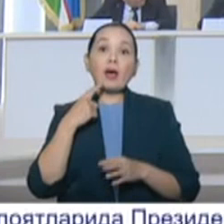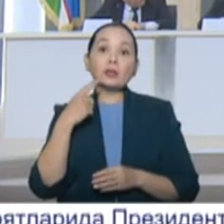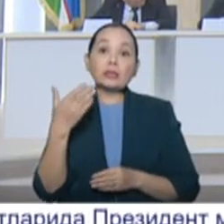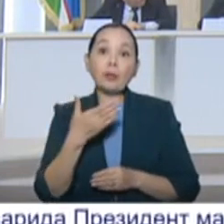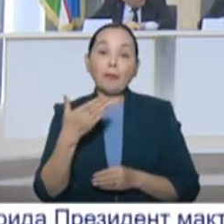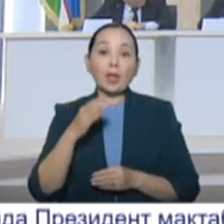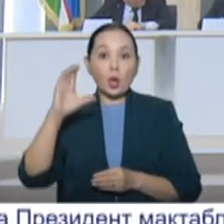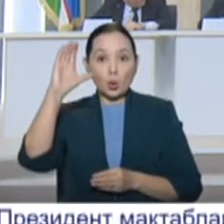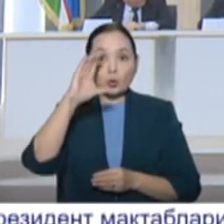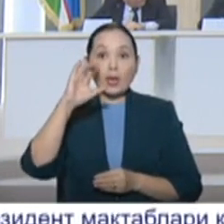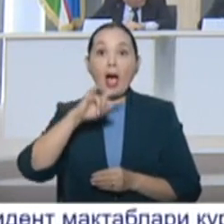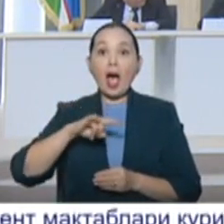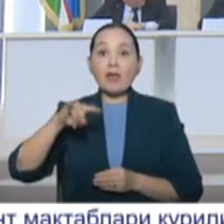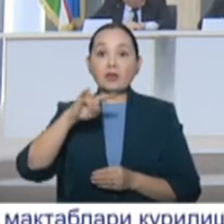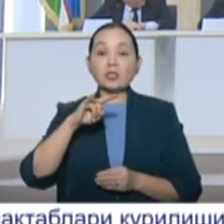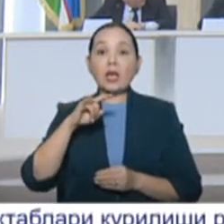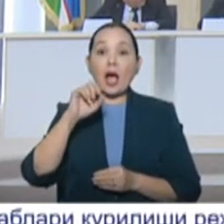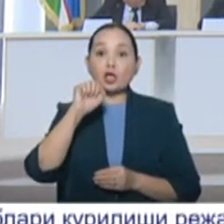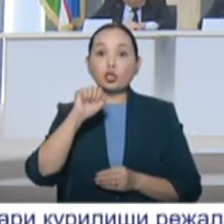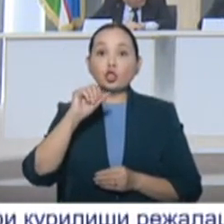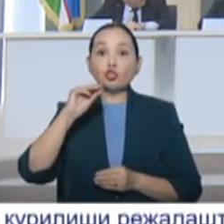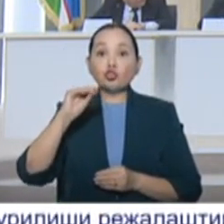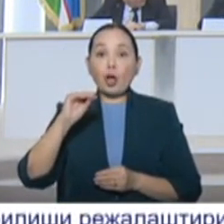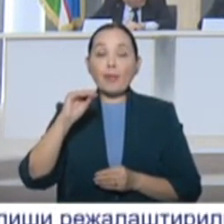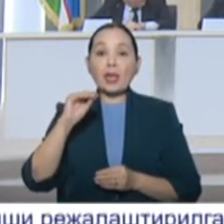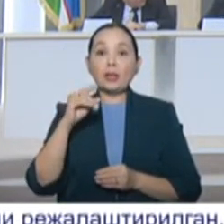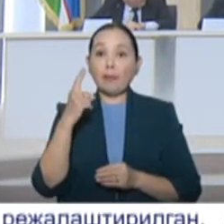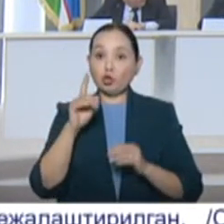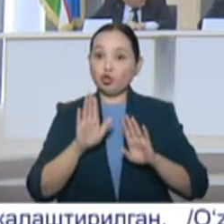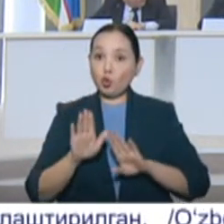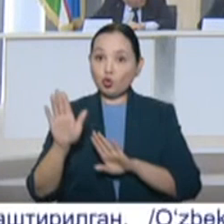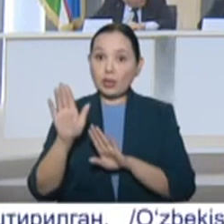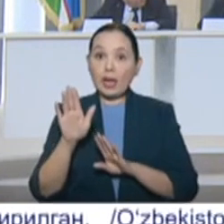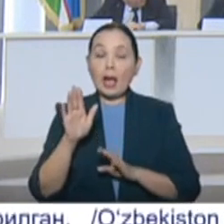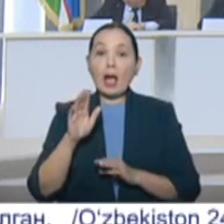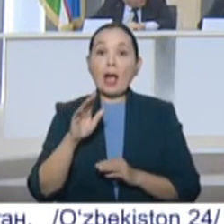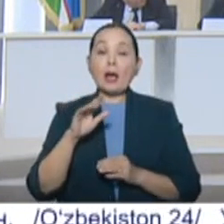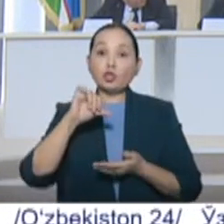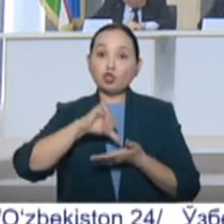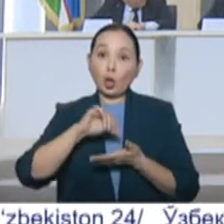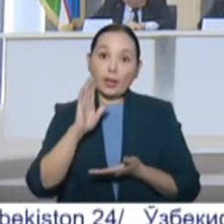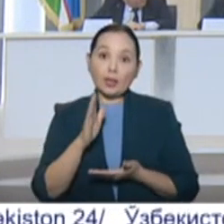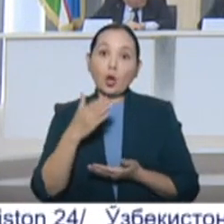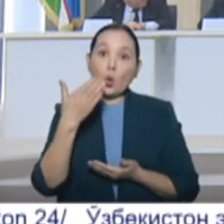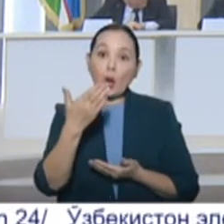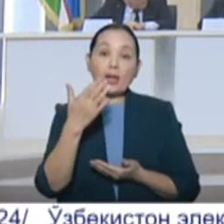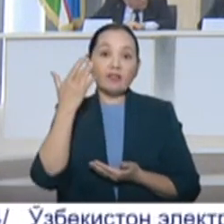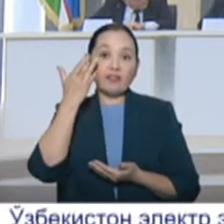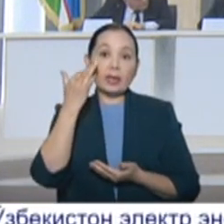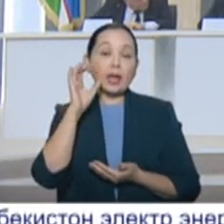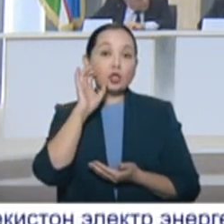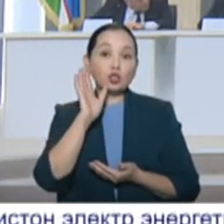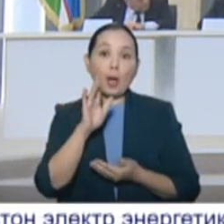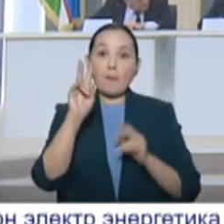spikerimiz Uzbekistan Airways aksioner jamiyati boshqaruv raisining birinchi o'rinbosari Umid Husanov ishtirok etyaptilar. Ularning fikrlarini eshitamiz